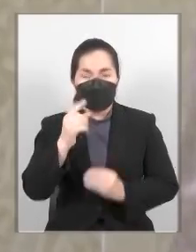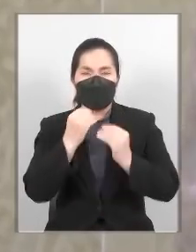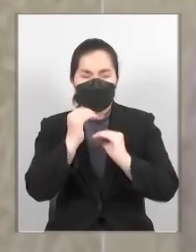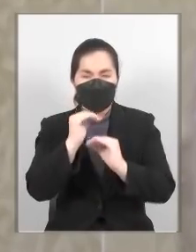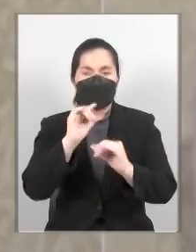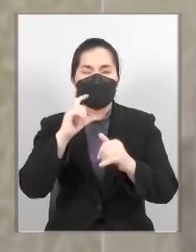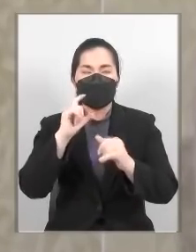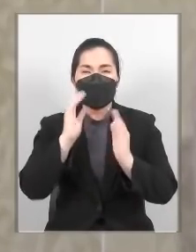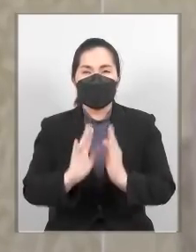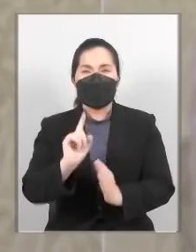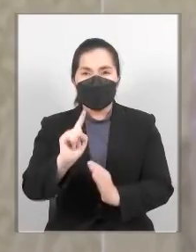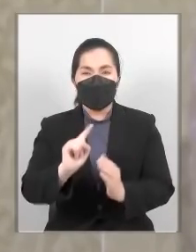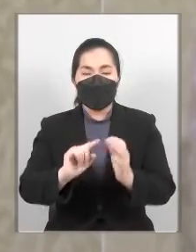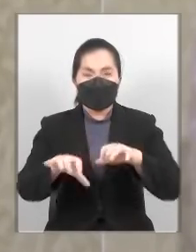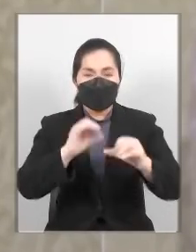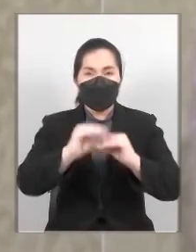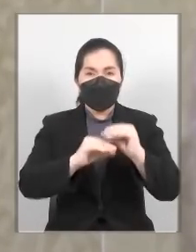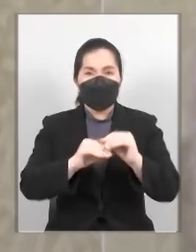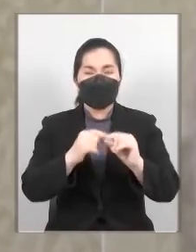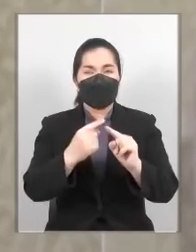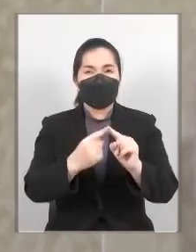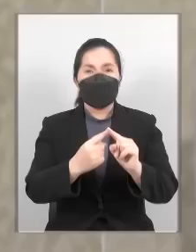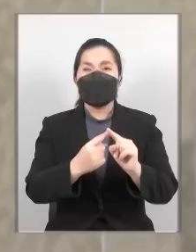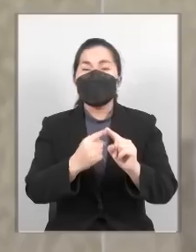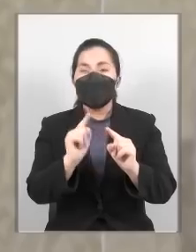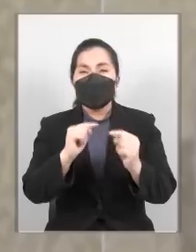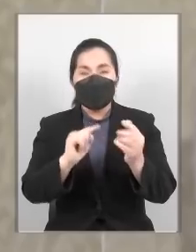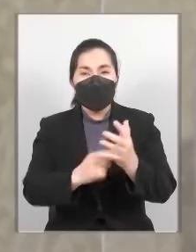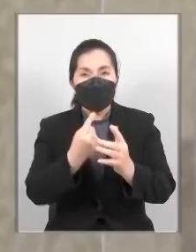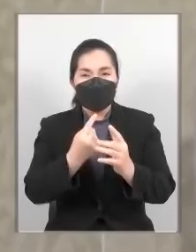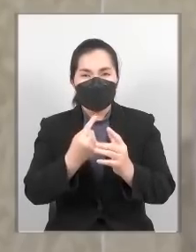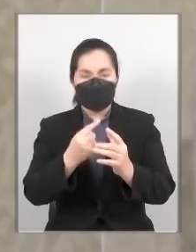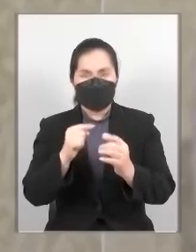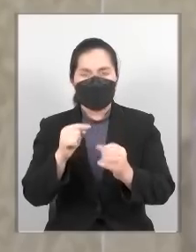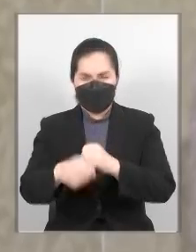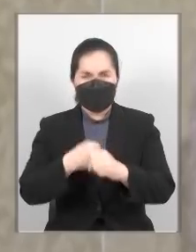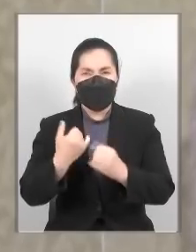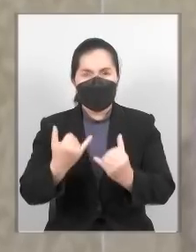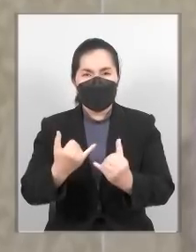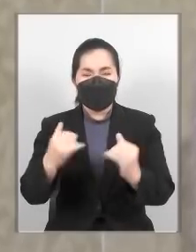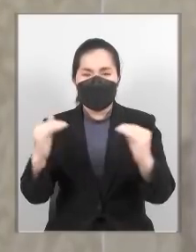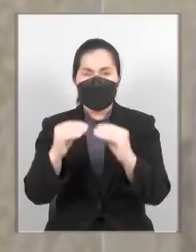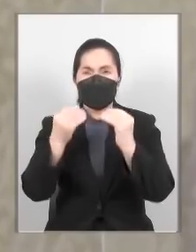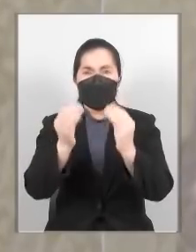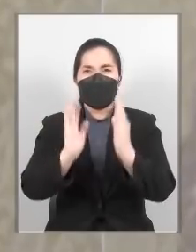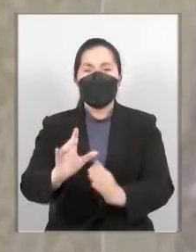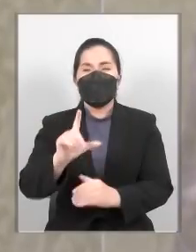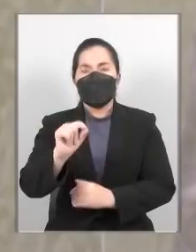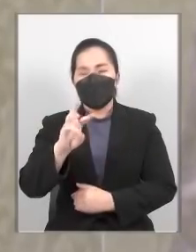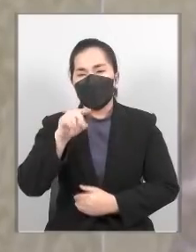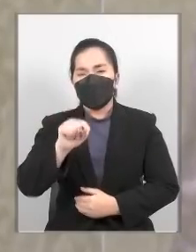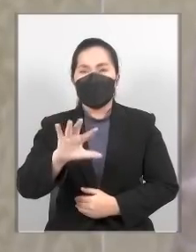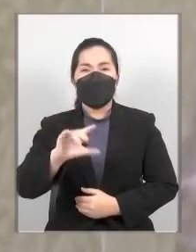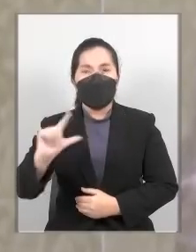1กันยายนถึง31ตุลาคม65นี้นะครับให้กับประชาชนผู้ได้รับสิทธิ์เข้าร่วมโครงการจำนวนไม่เกิน 26.5 ล้านค